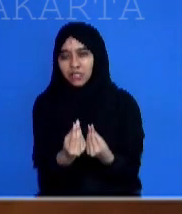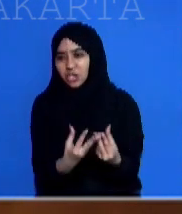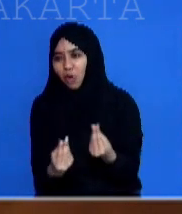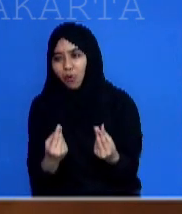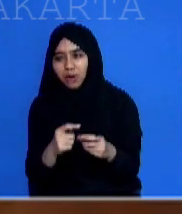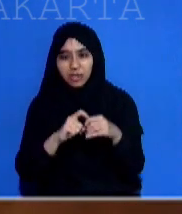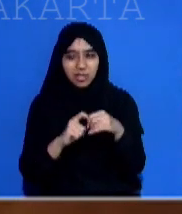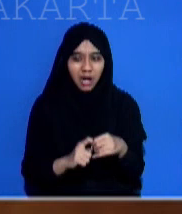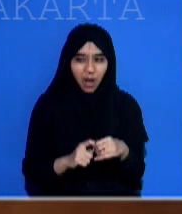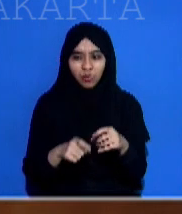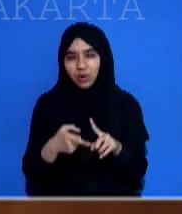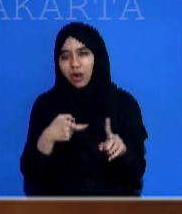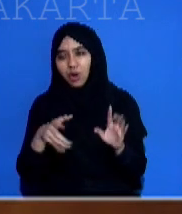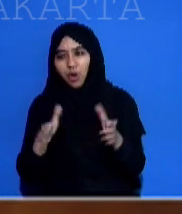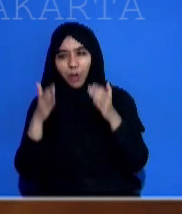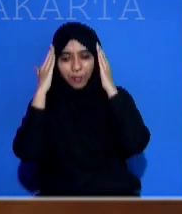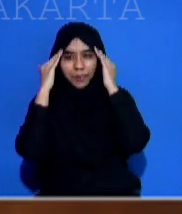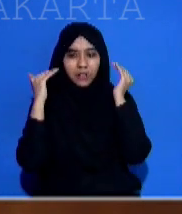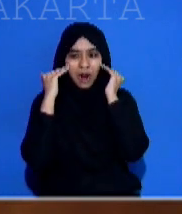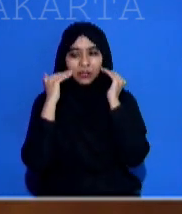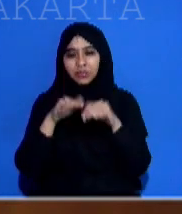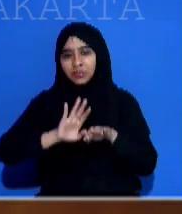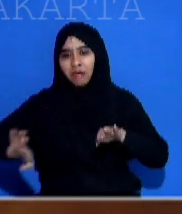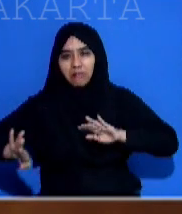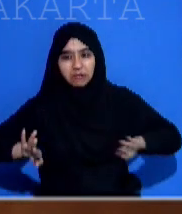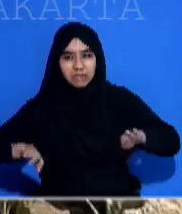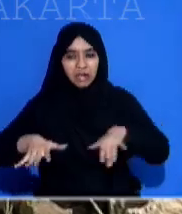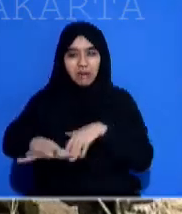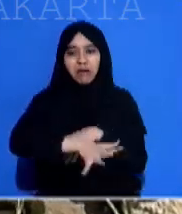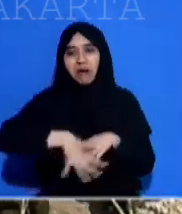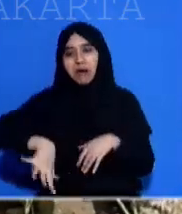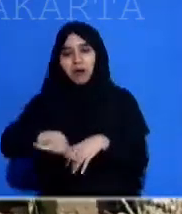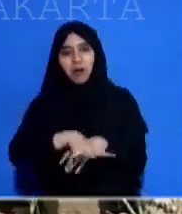kalian kerentekipun kadang tani lan kawontenan sakiwa tengenipun lahan.